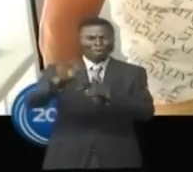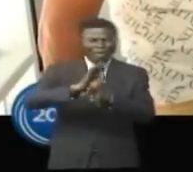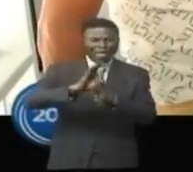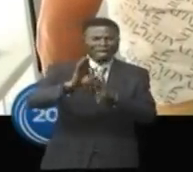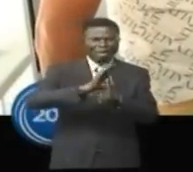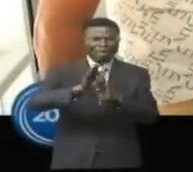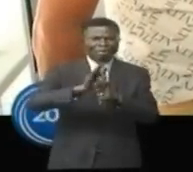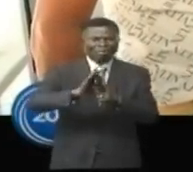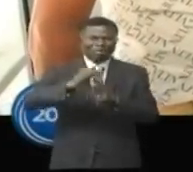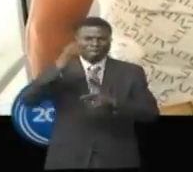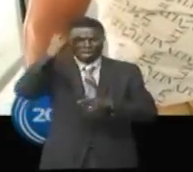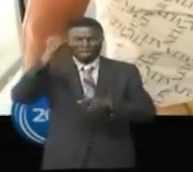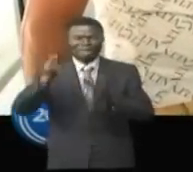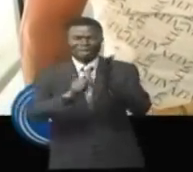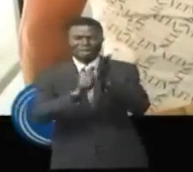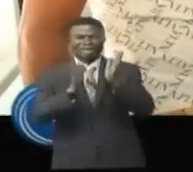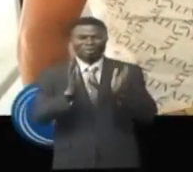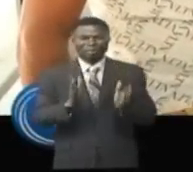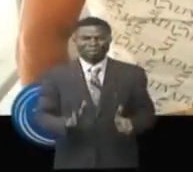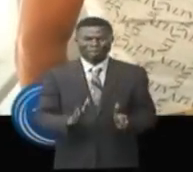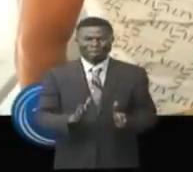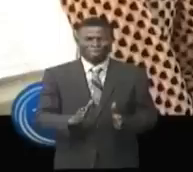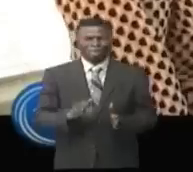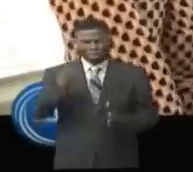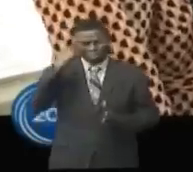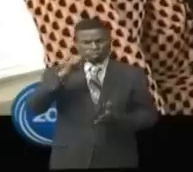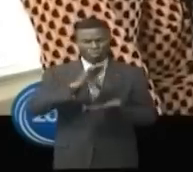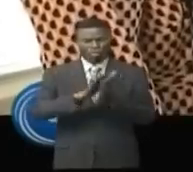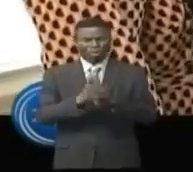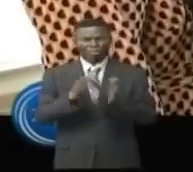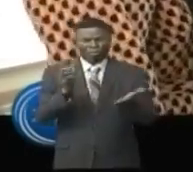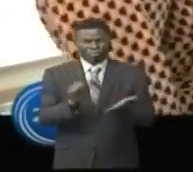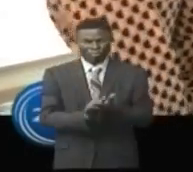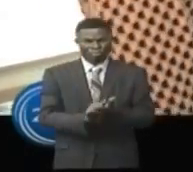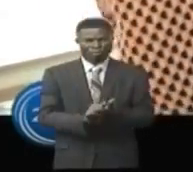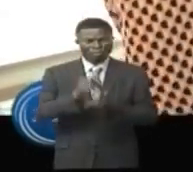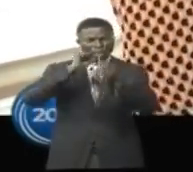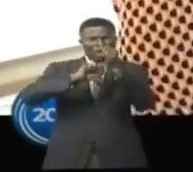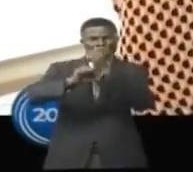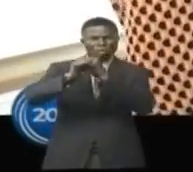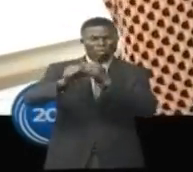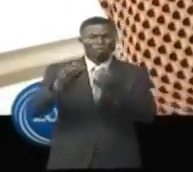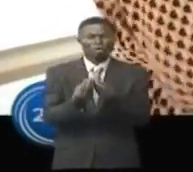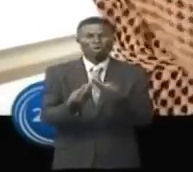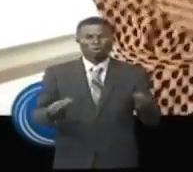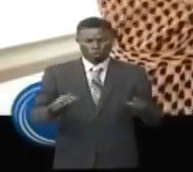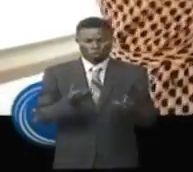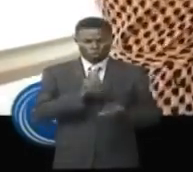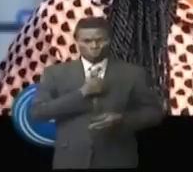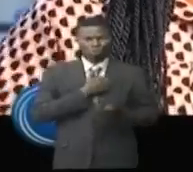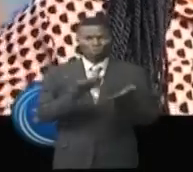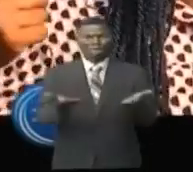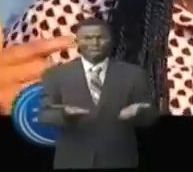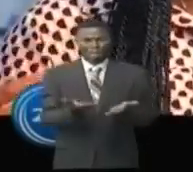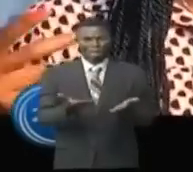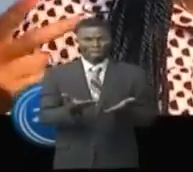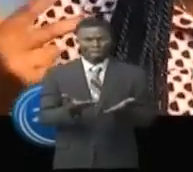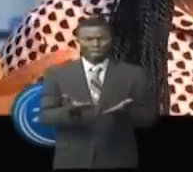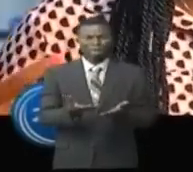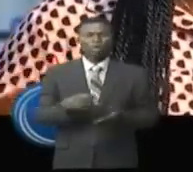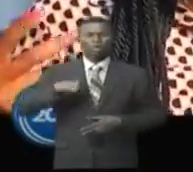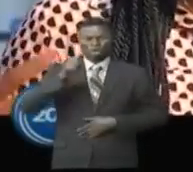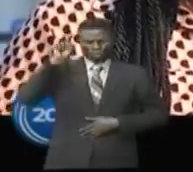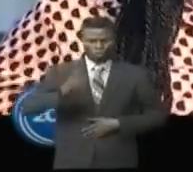à l'intention des techniciens pour la maintenance. Pour pouvoir promouvoir les solutions locales, Donc, du coup, il faut que